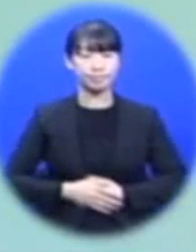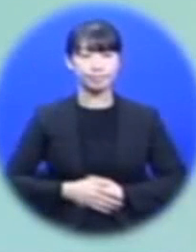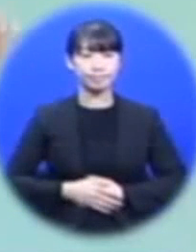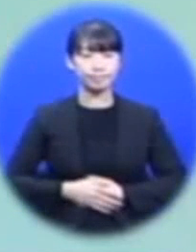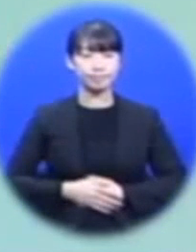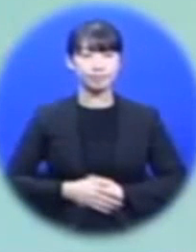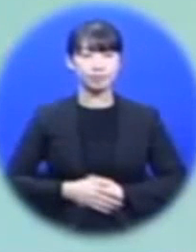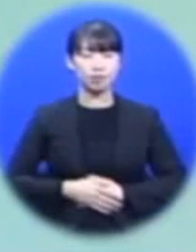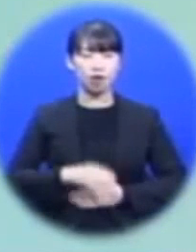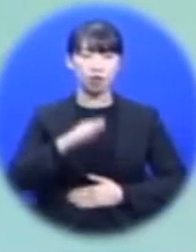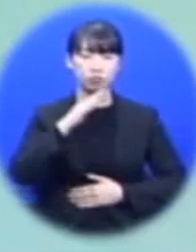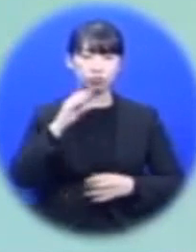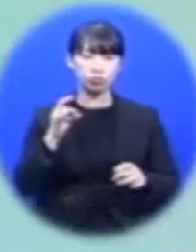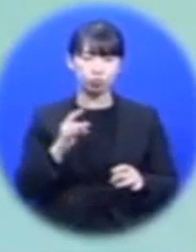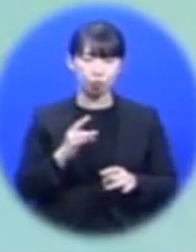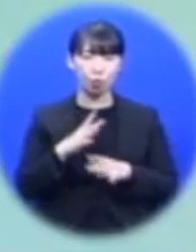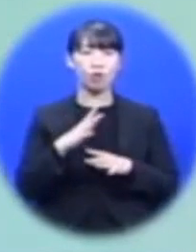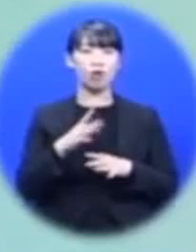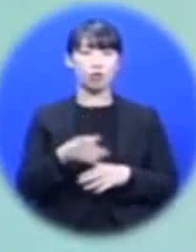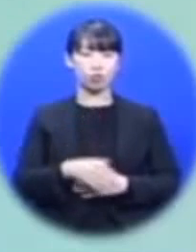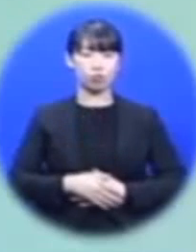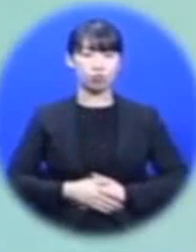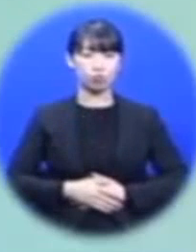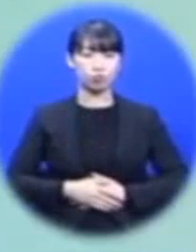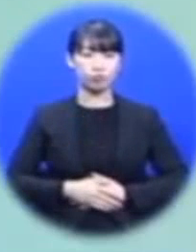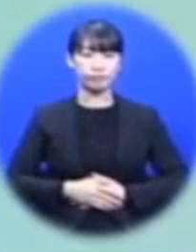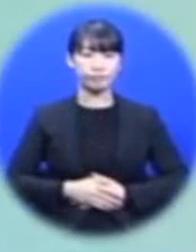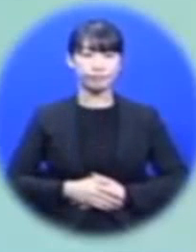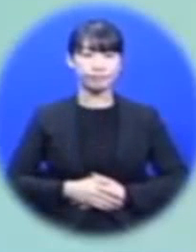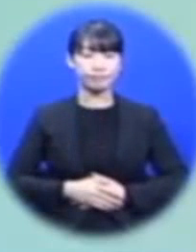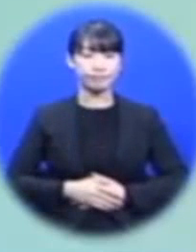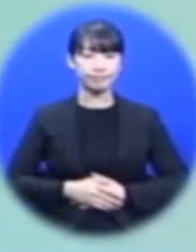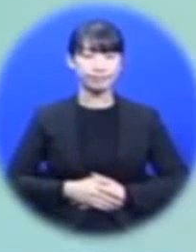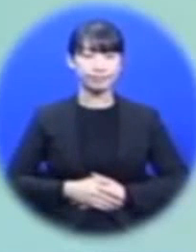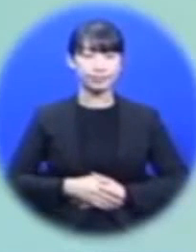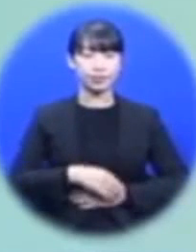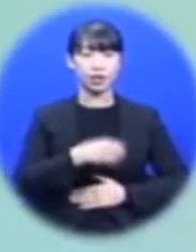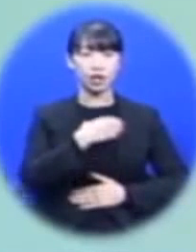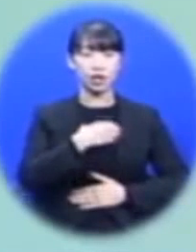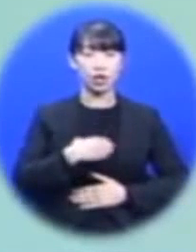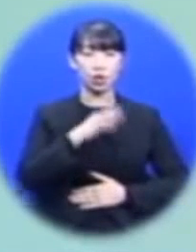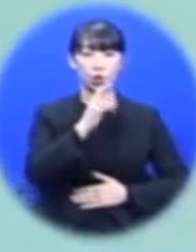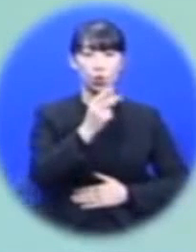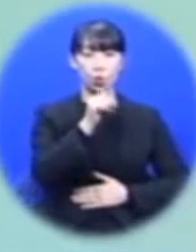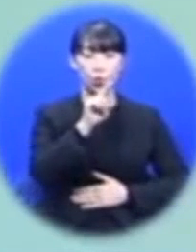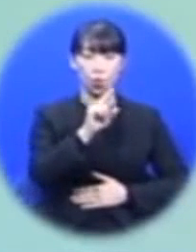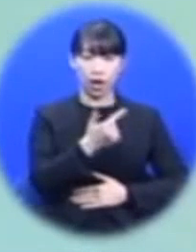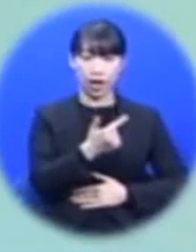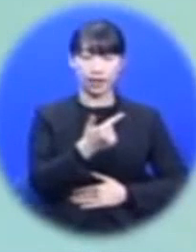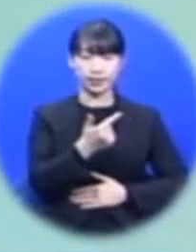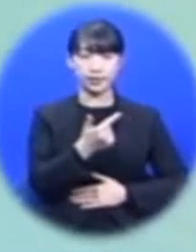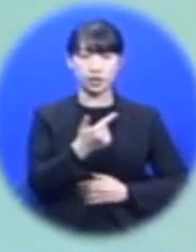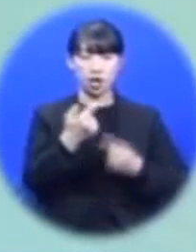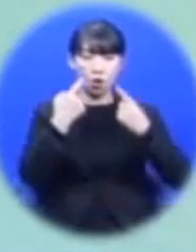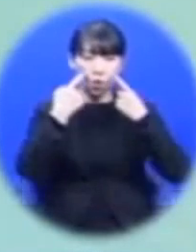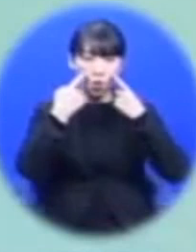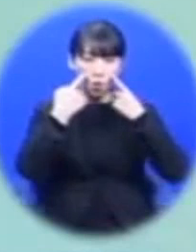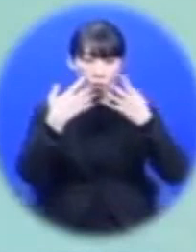들어옵니다 라 일인지를 아셔야 합니다 사도 요한은 이것을 우리에게 확신시켜